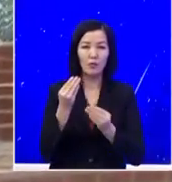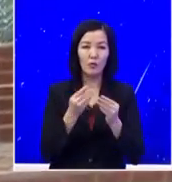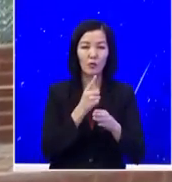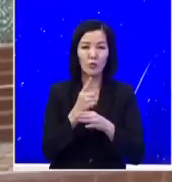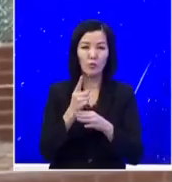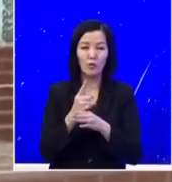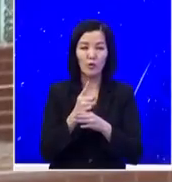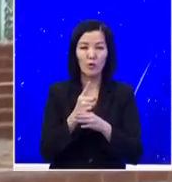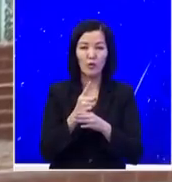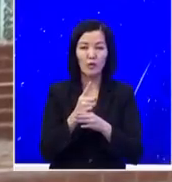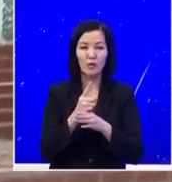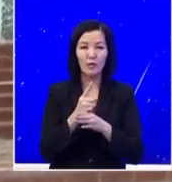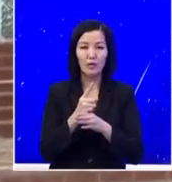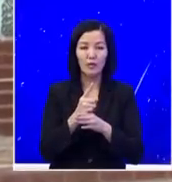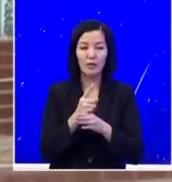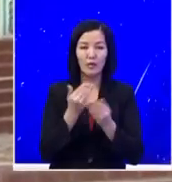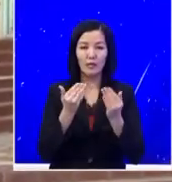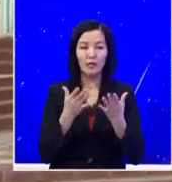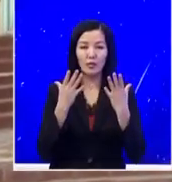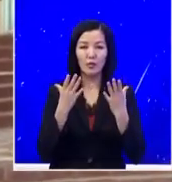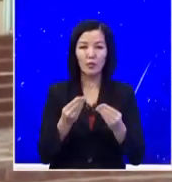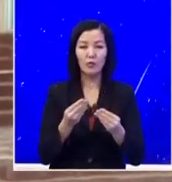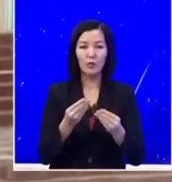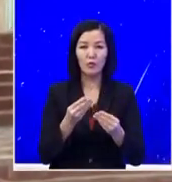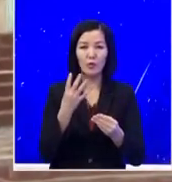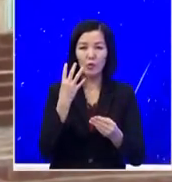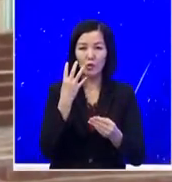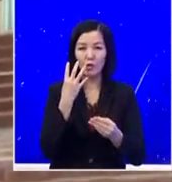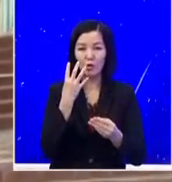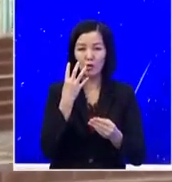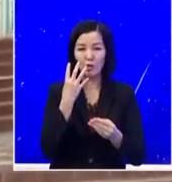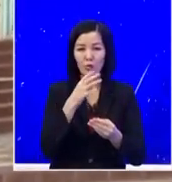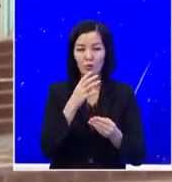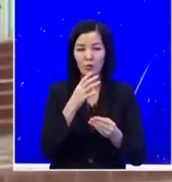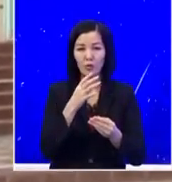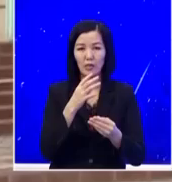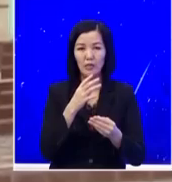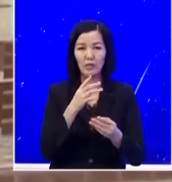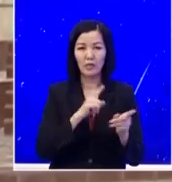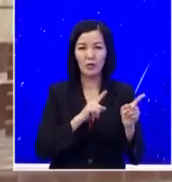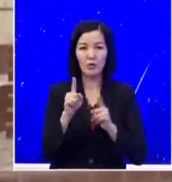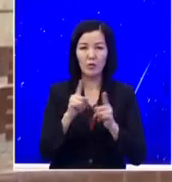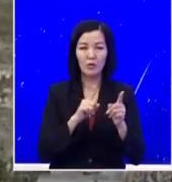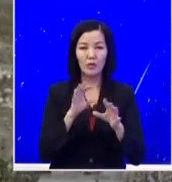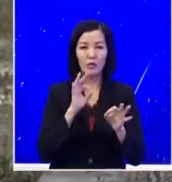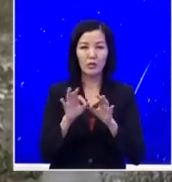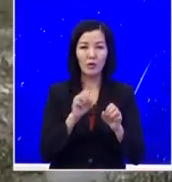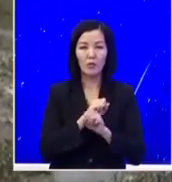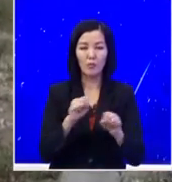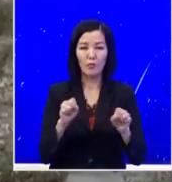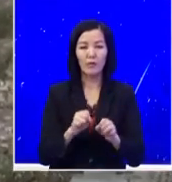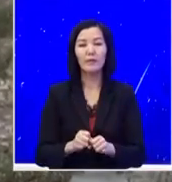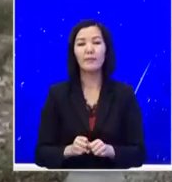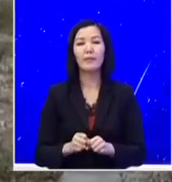ойнатпайтындығын және қазіргі таңда күн жылуына байланысты қураған шөпті жақпауын сұраймыз. Аудан